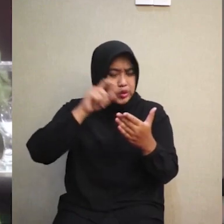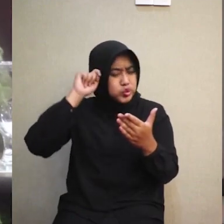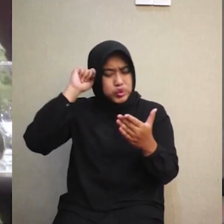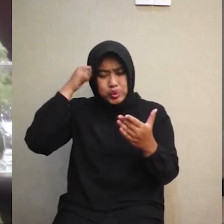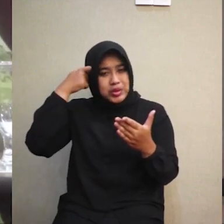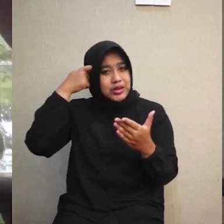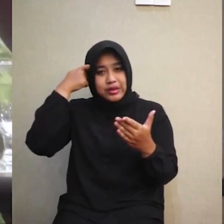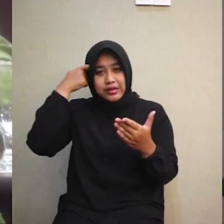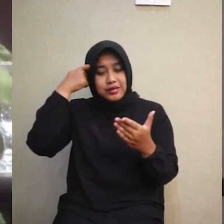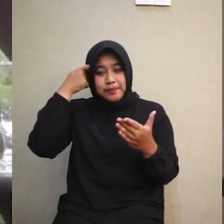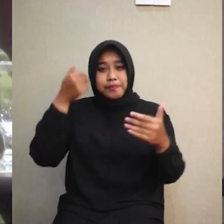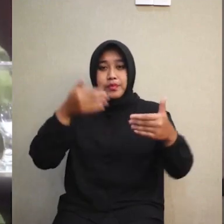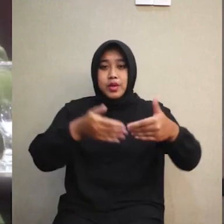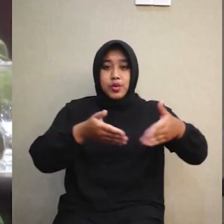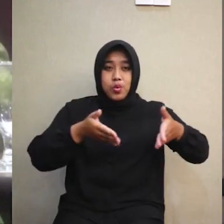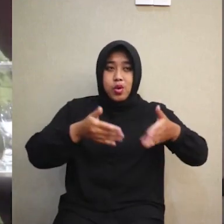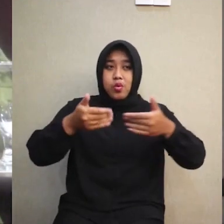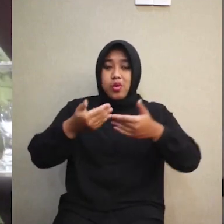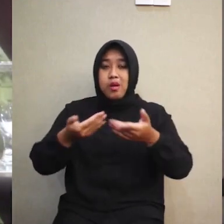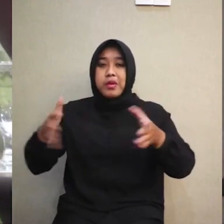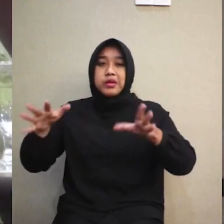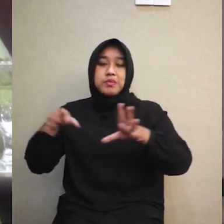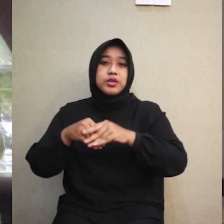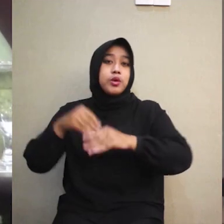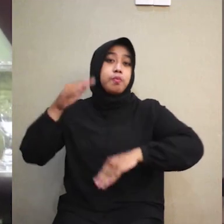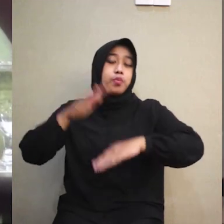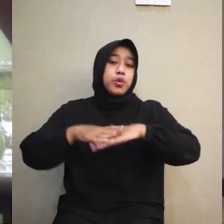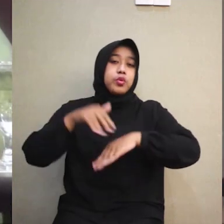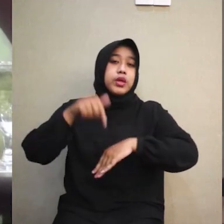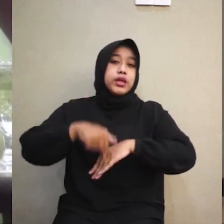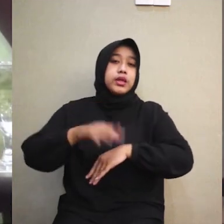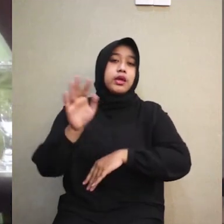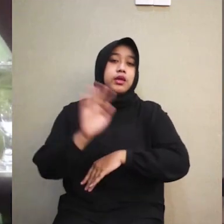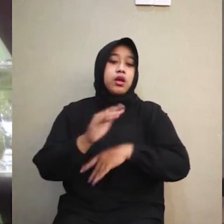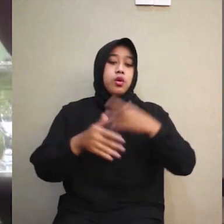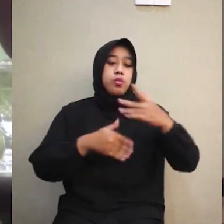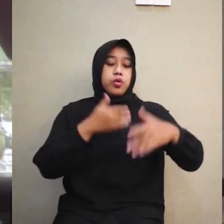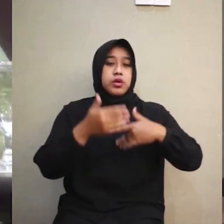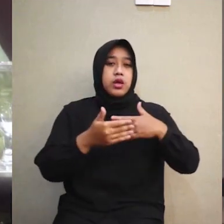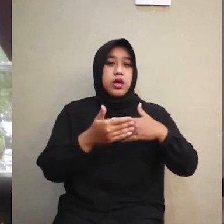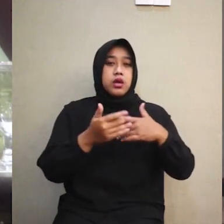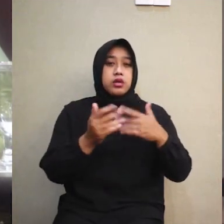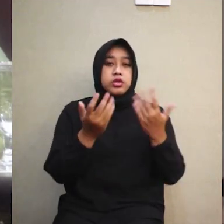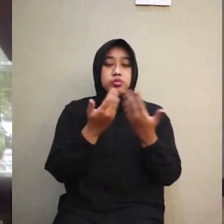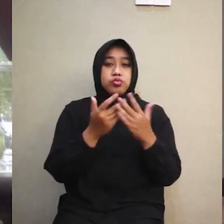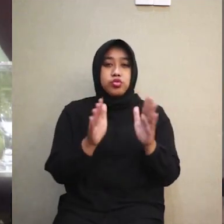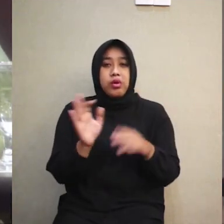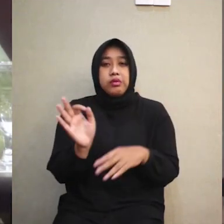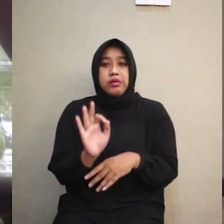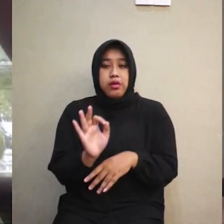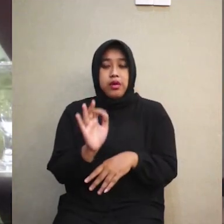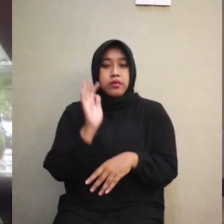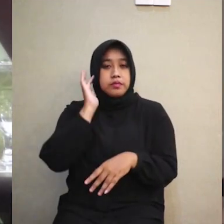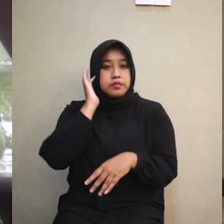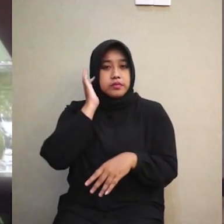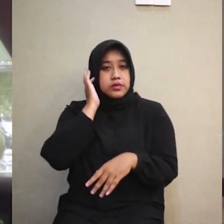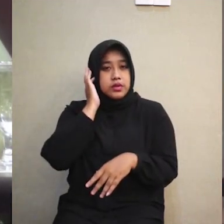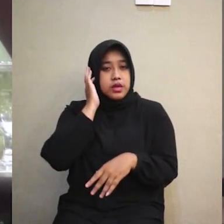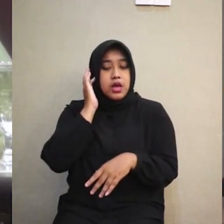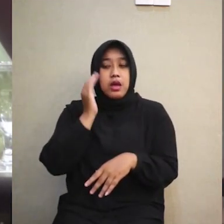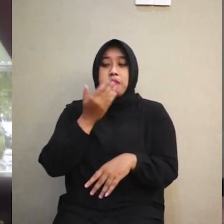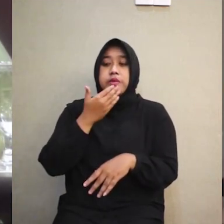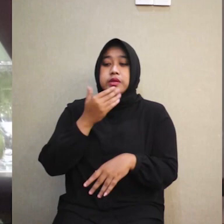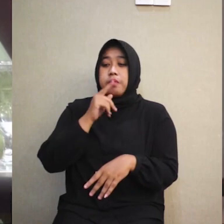Nah ruang-ruang untuk partisipasi penuh ini tidak tidak kemudian dibuka gitu maka kadang kami